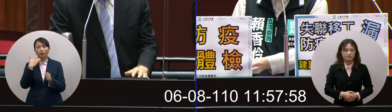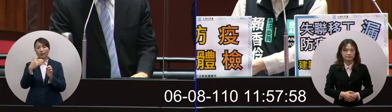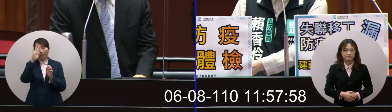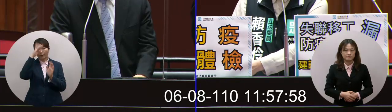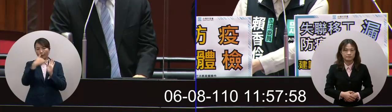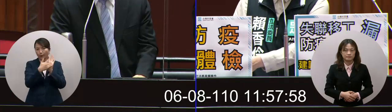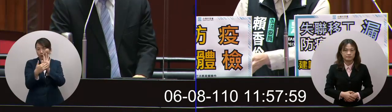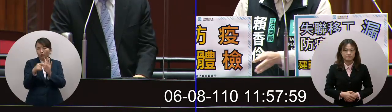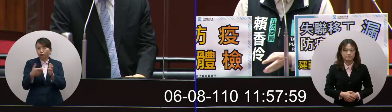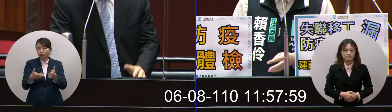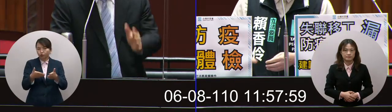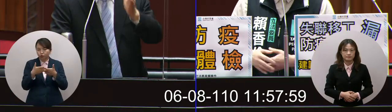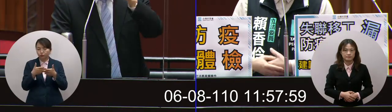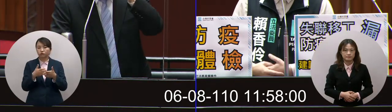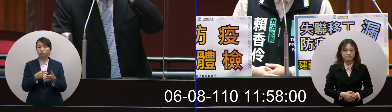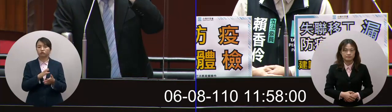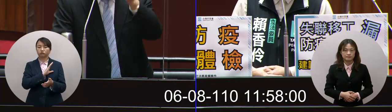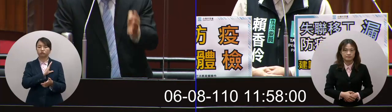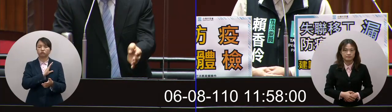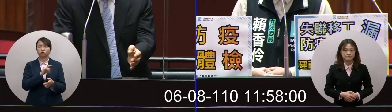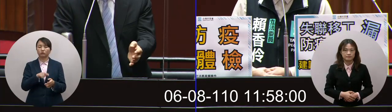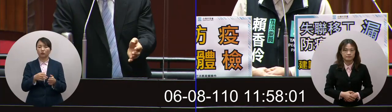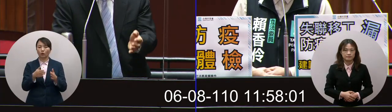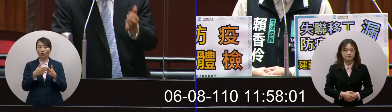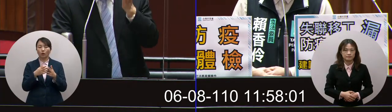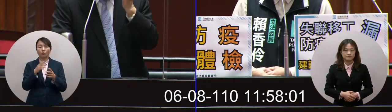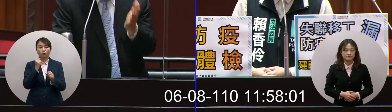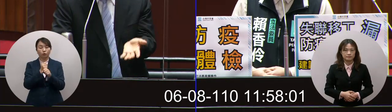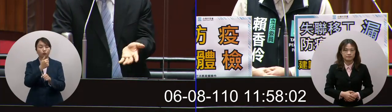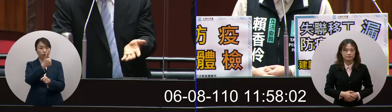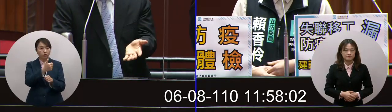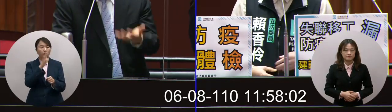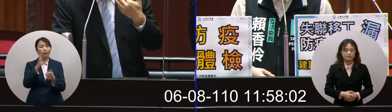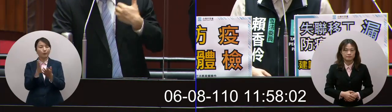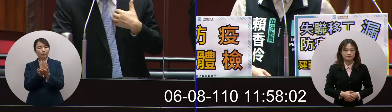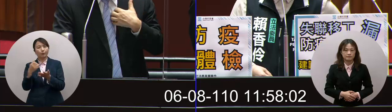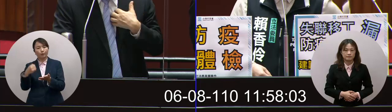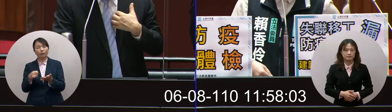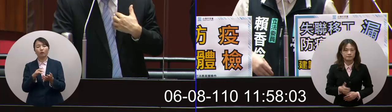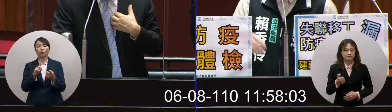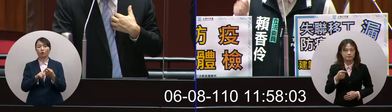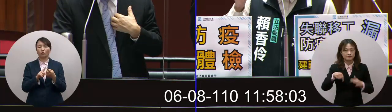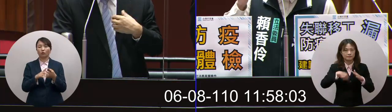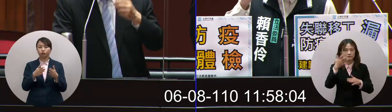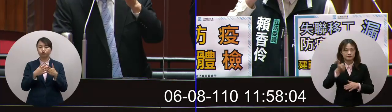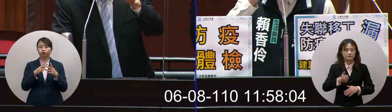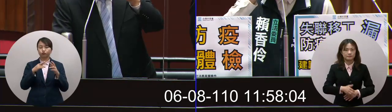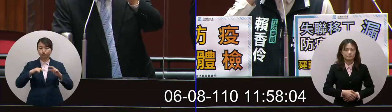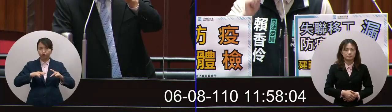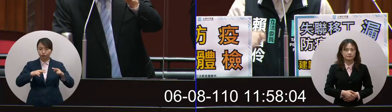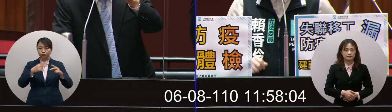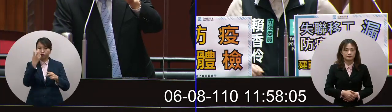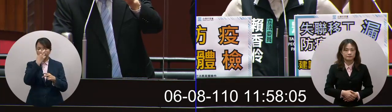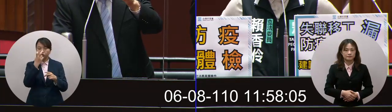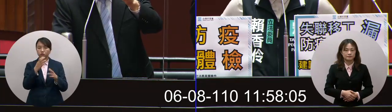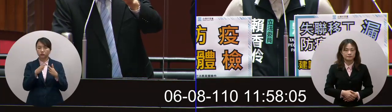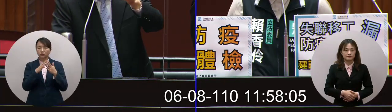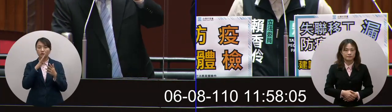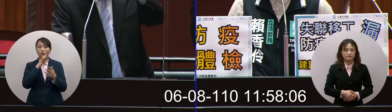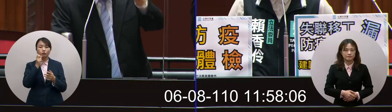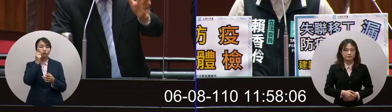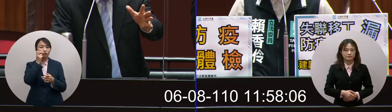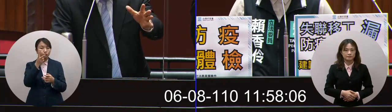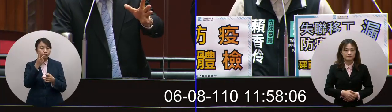是多么重要一件事情，我们有被肯定也有被批评， 谢谢院长， 我们一定要检讨。但是不是